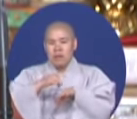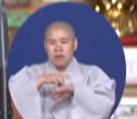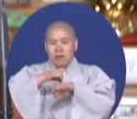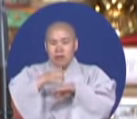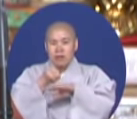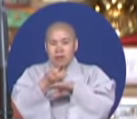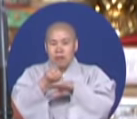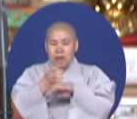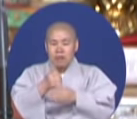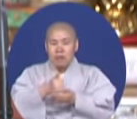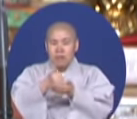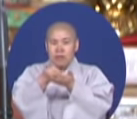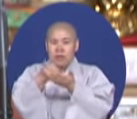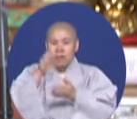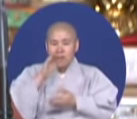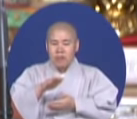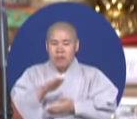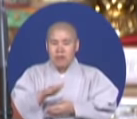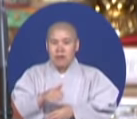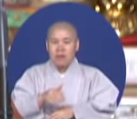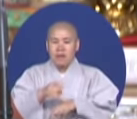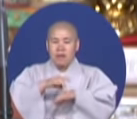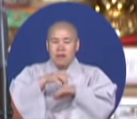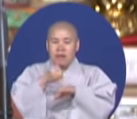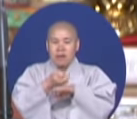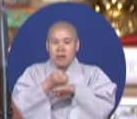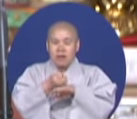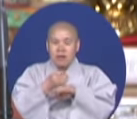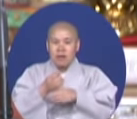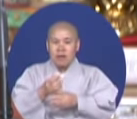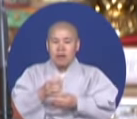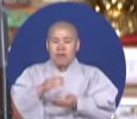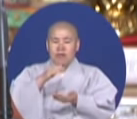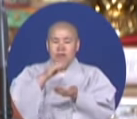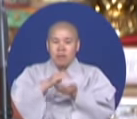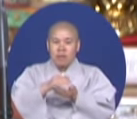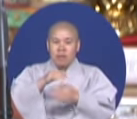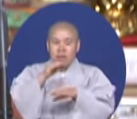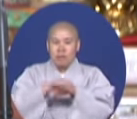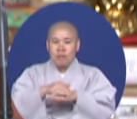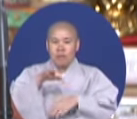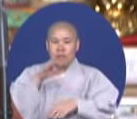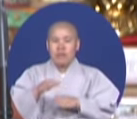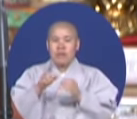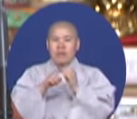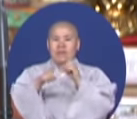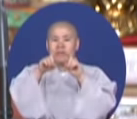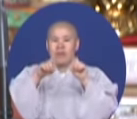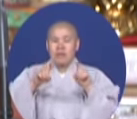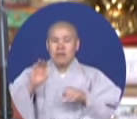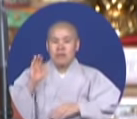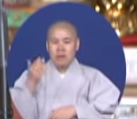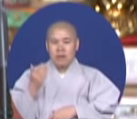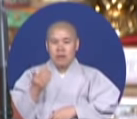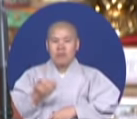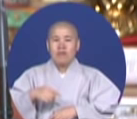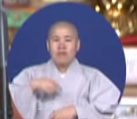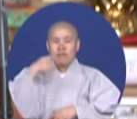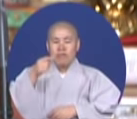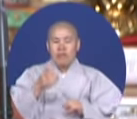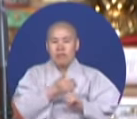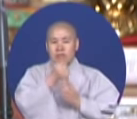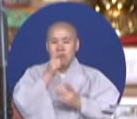부처님 열반하시자마자 사리를 모시면 사리 모신 것이 탑이거든요. 그리고 이제 얼마 후에 부처님 형상이